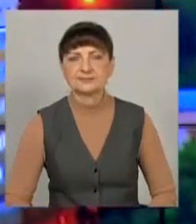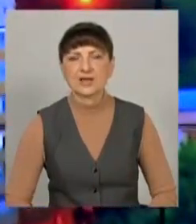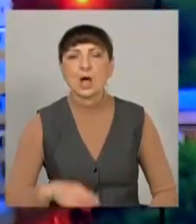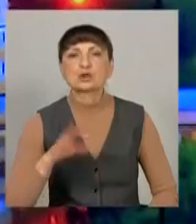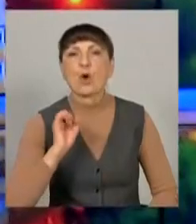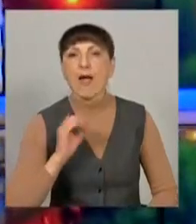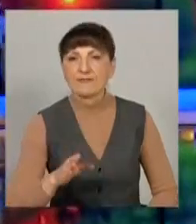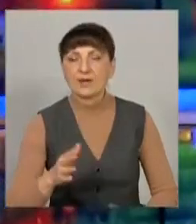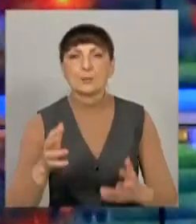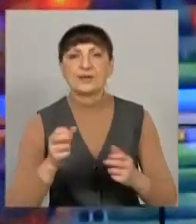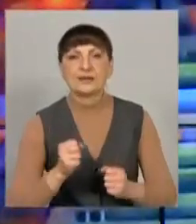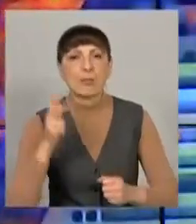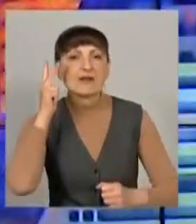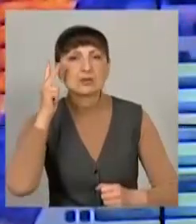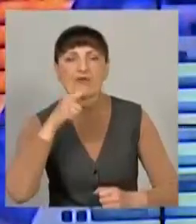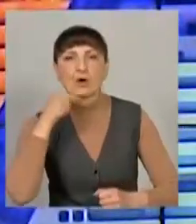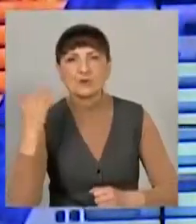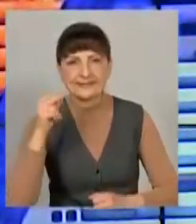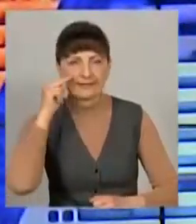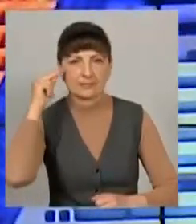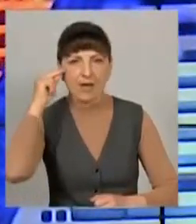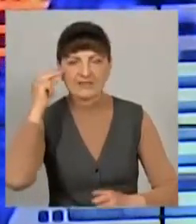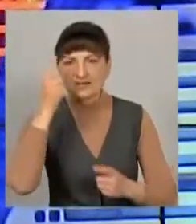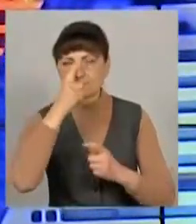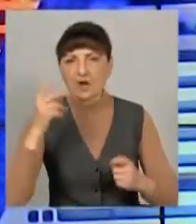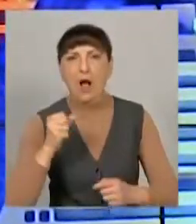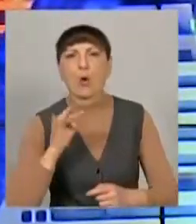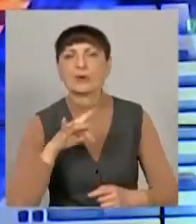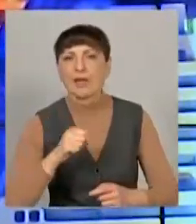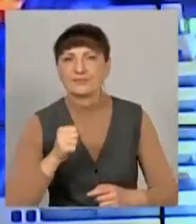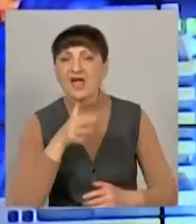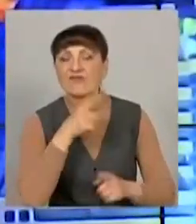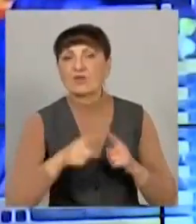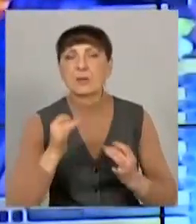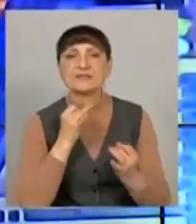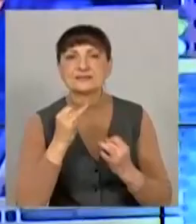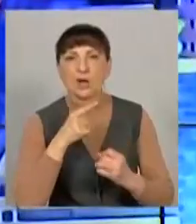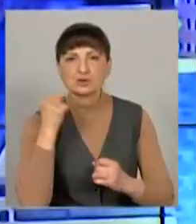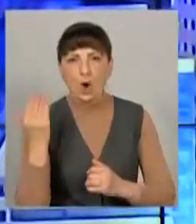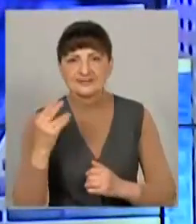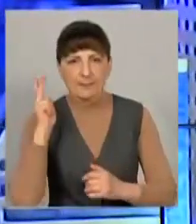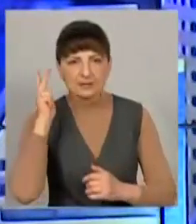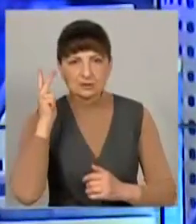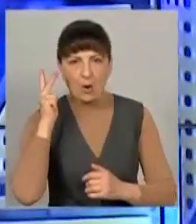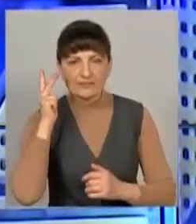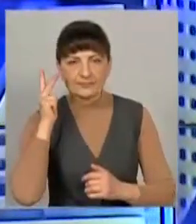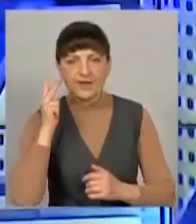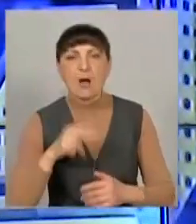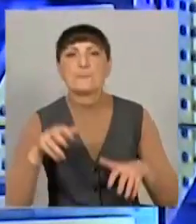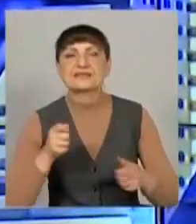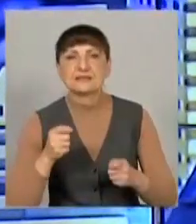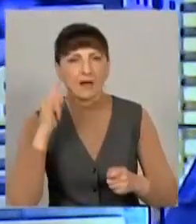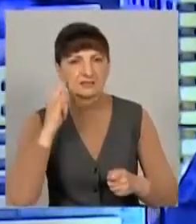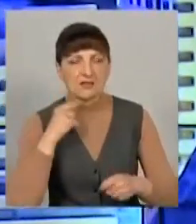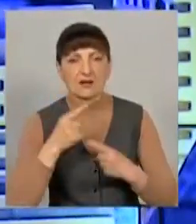Касым-Жомарт Токаев принял послов России и Китая, сообщает Ақорда. Во время беседы с послом соседнего государства Алексеем Бородавкиным президент